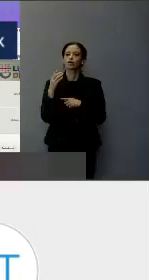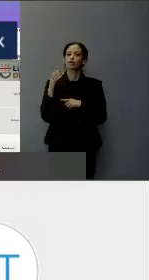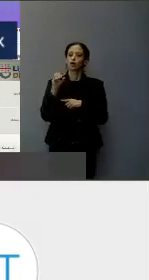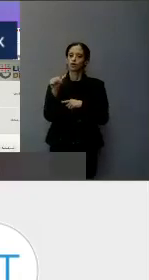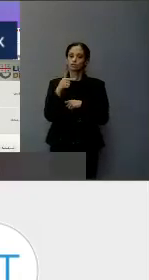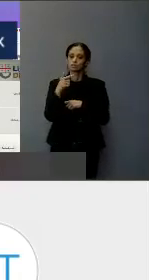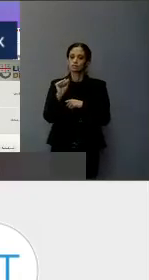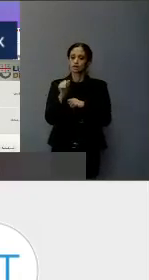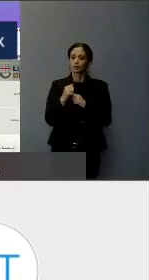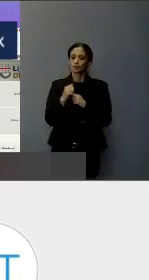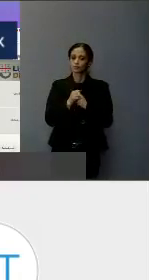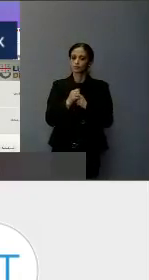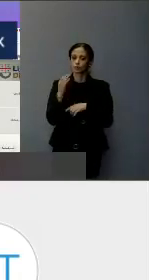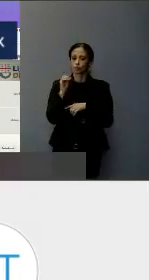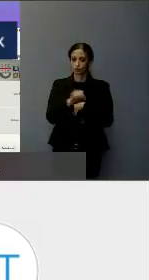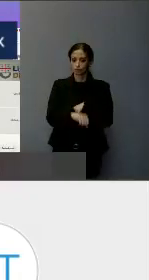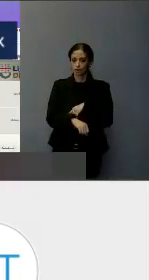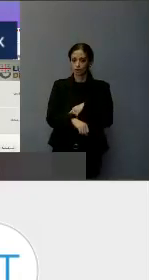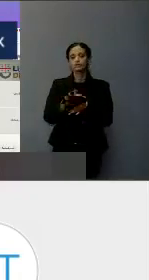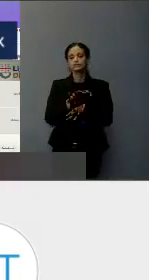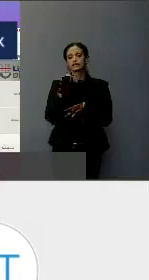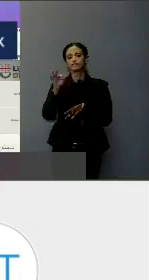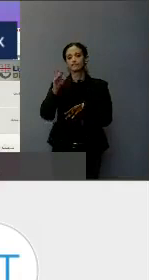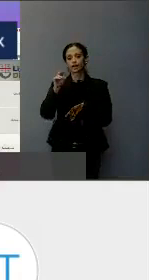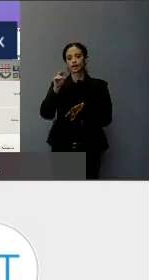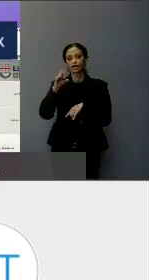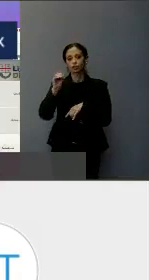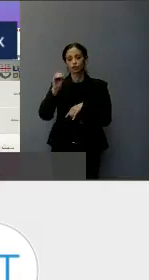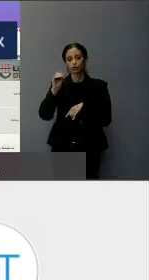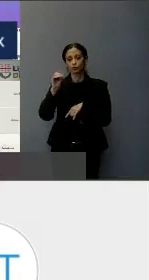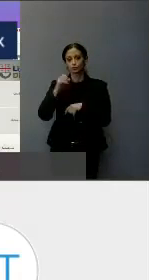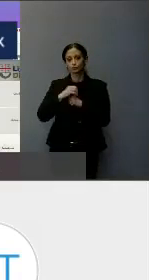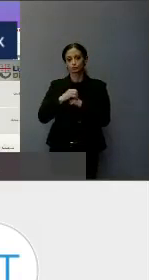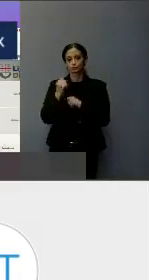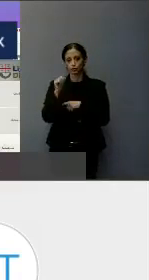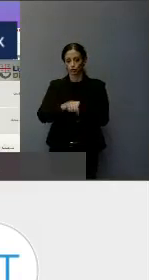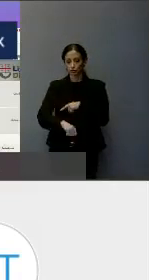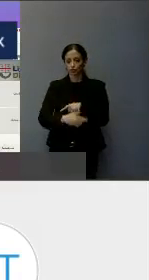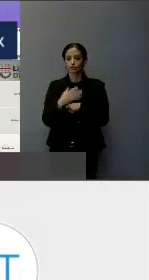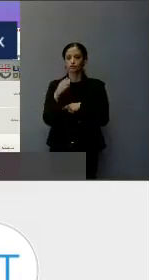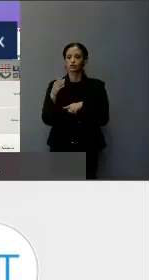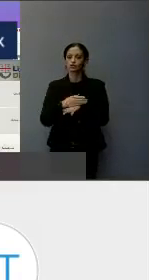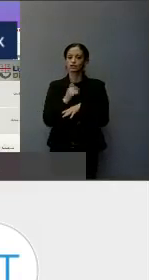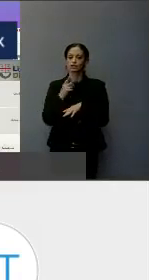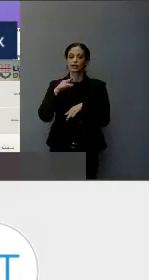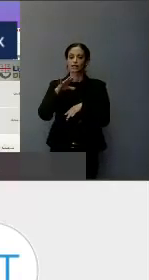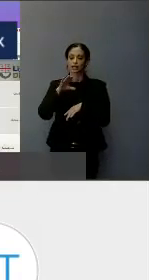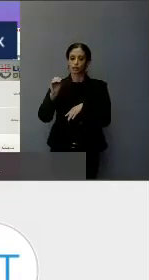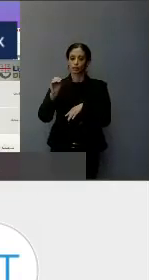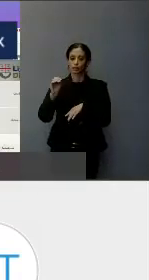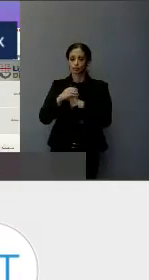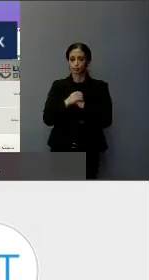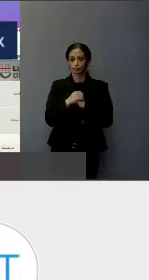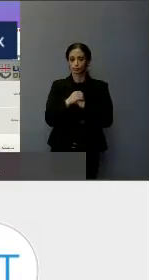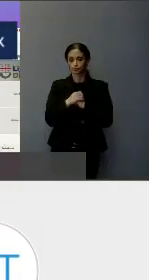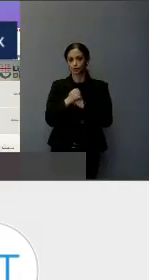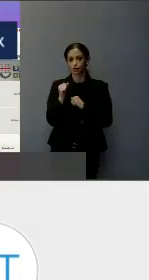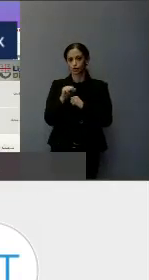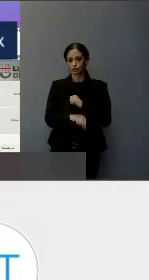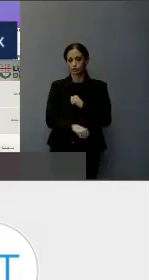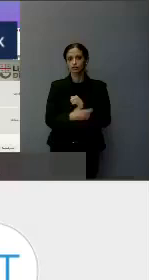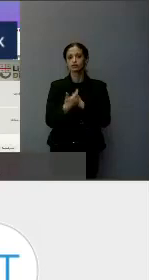costa contrario consigliere ferrero contrario il consigliere grillo comprare